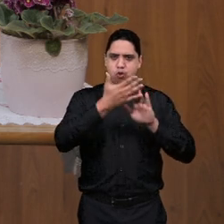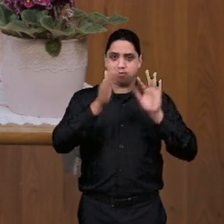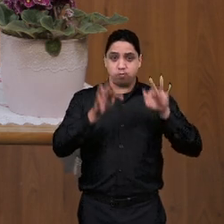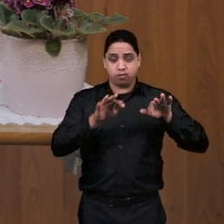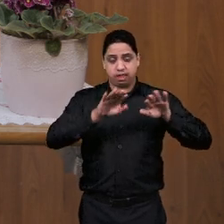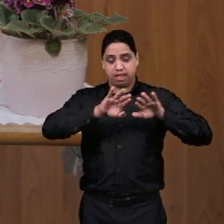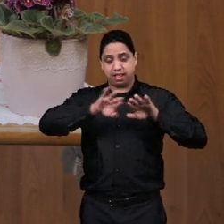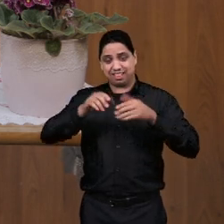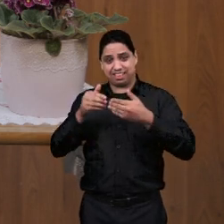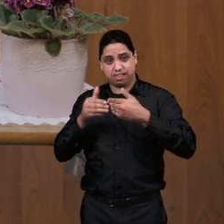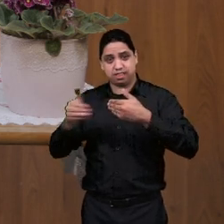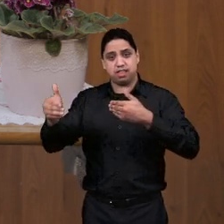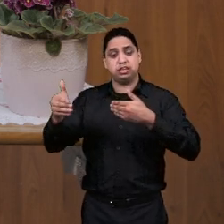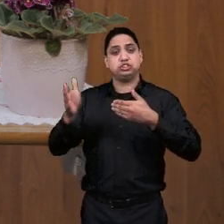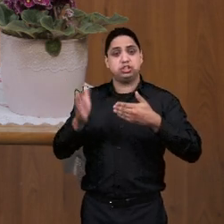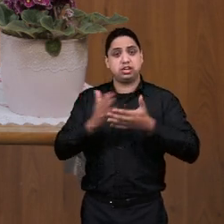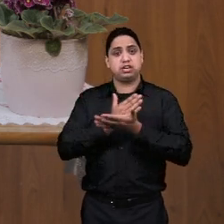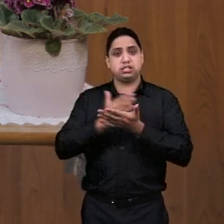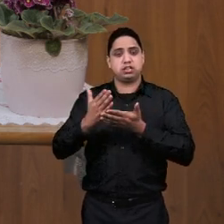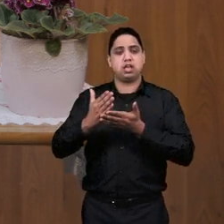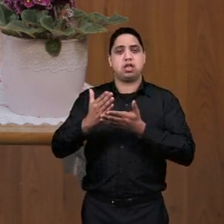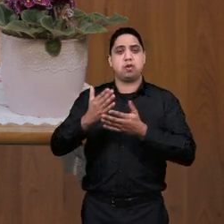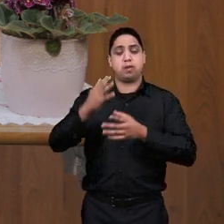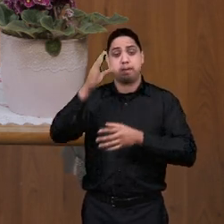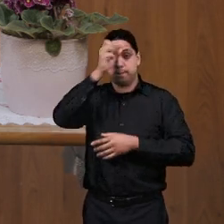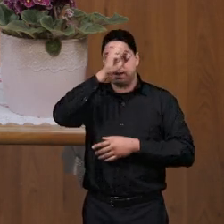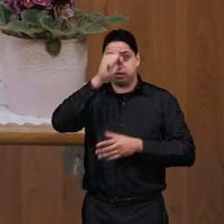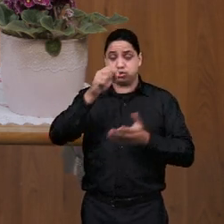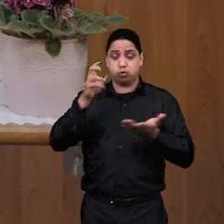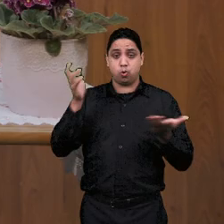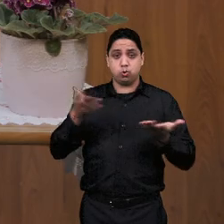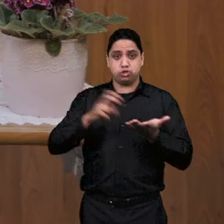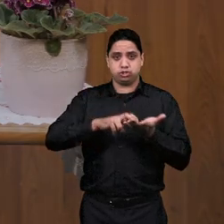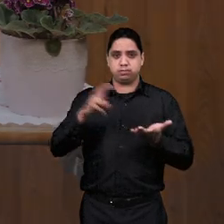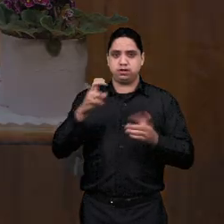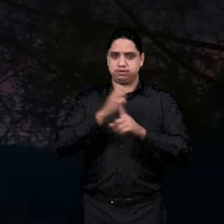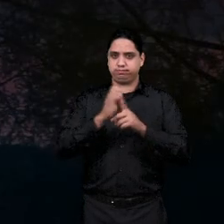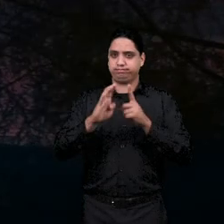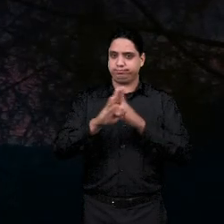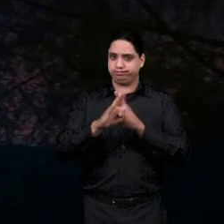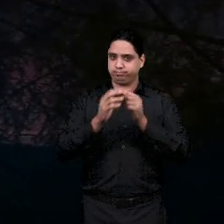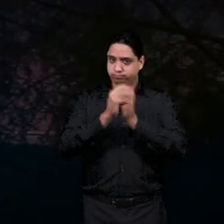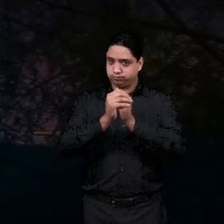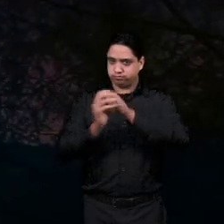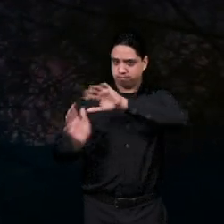le début à l'étude de ce matin de l'école biblique dominicale. Nous allons louer le Seigneur.